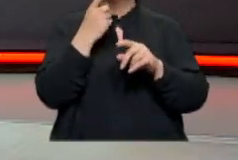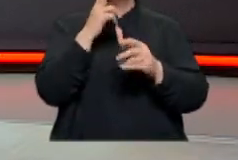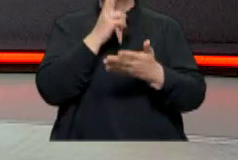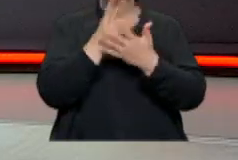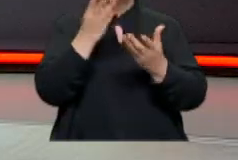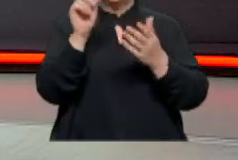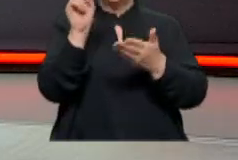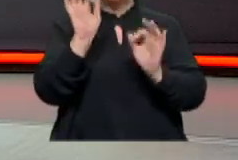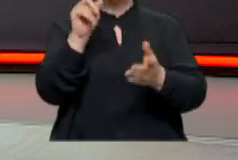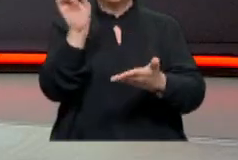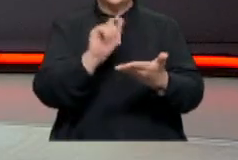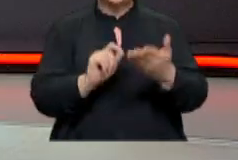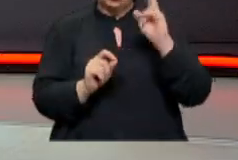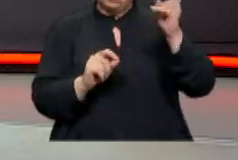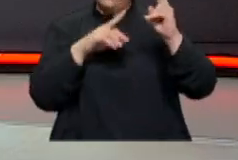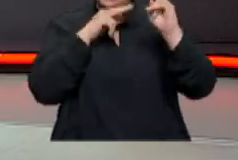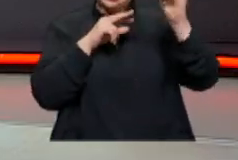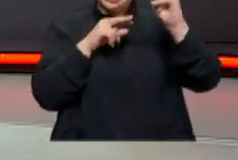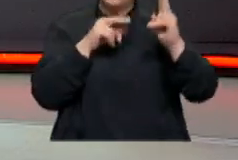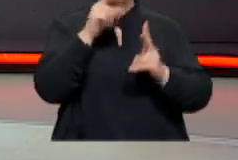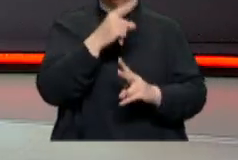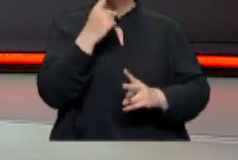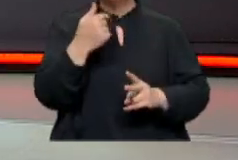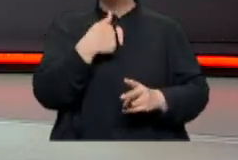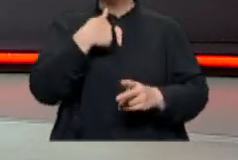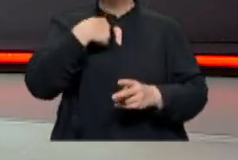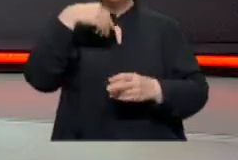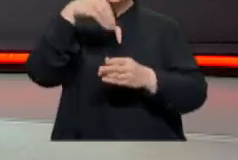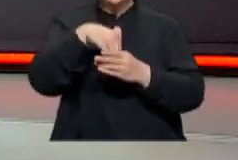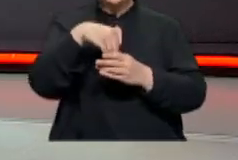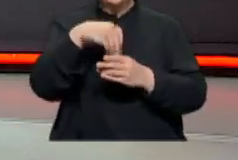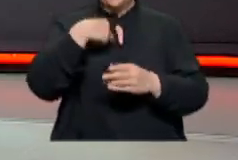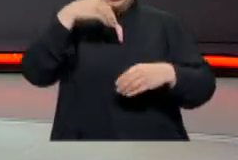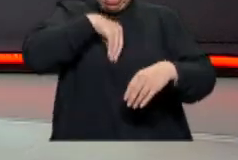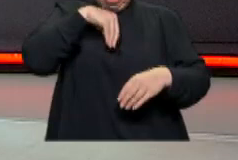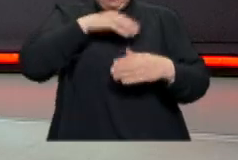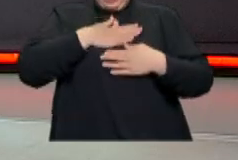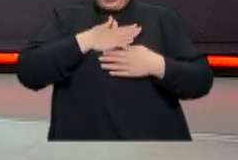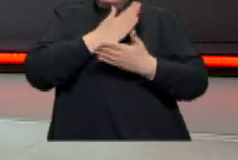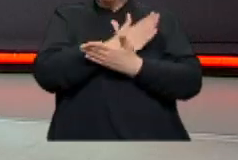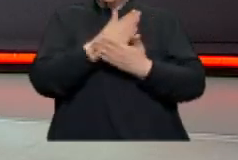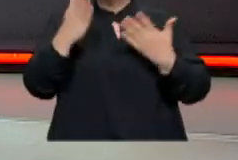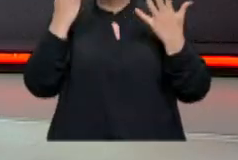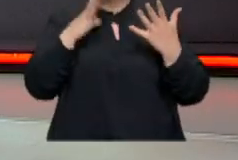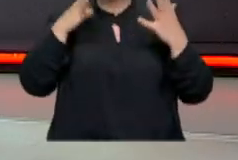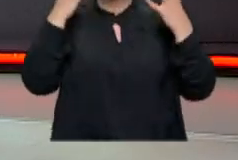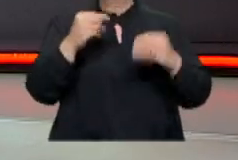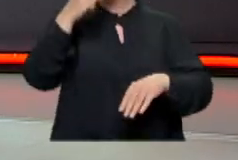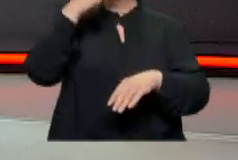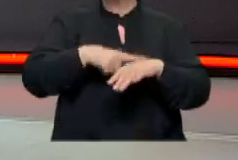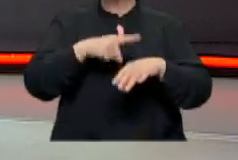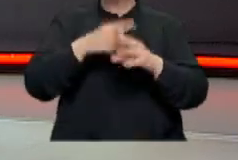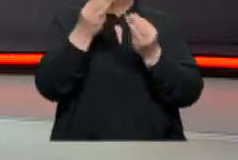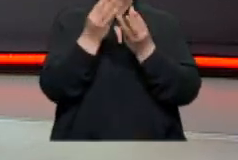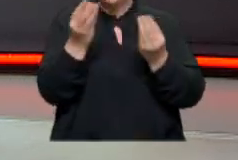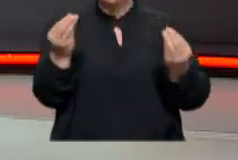Önemli bir yazarları. O da diyor ki benim içimde daima var olacağına inandığım pek